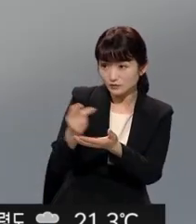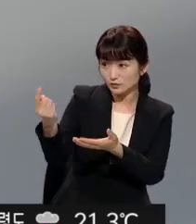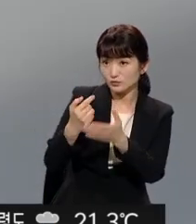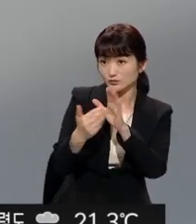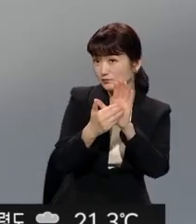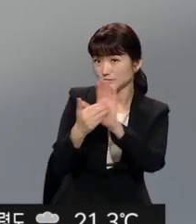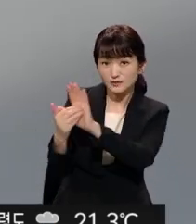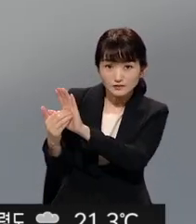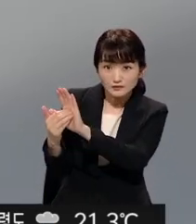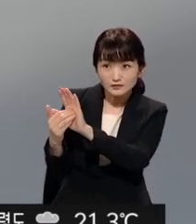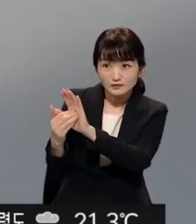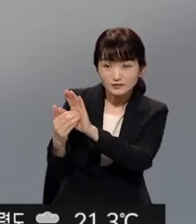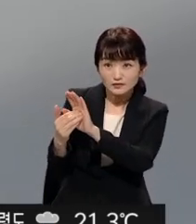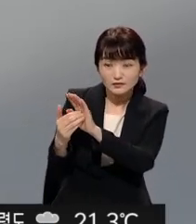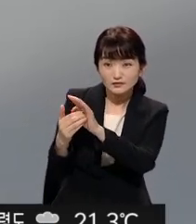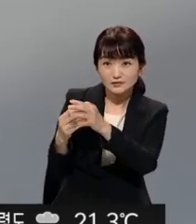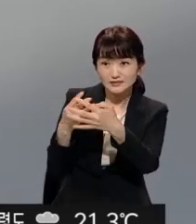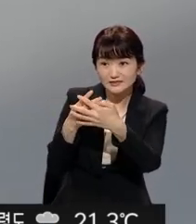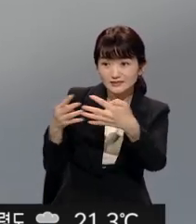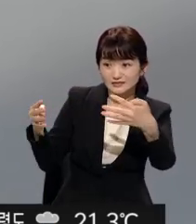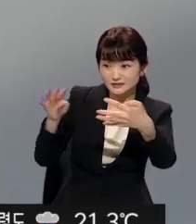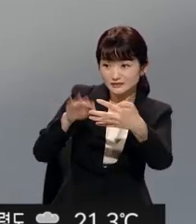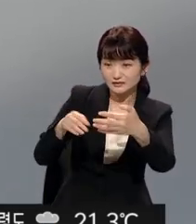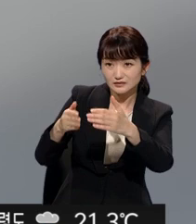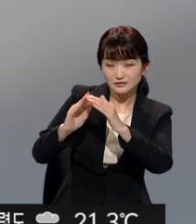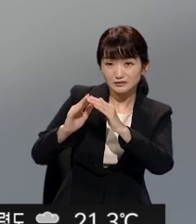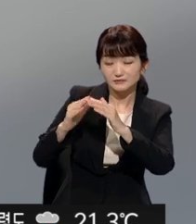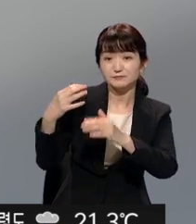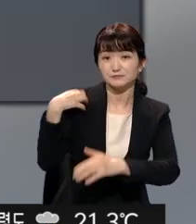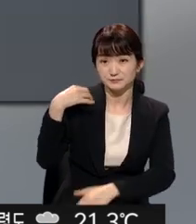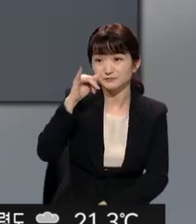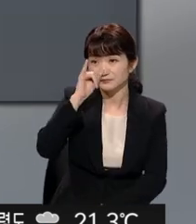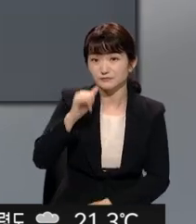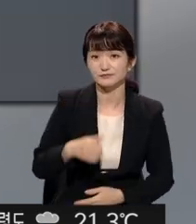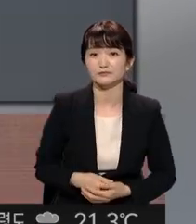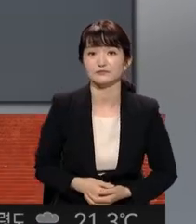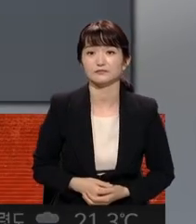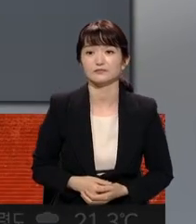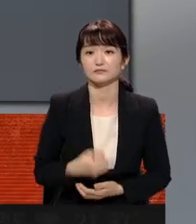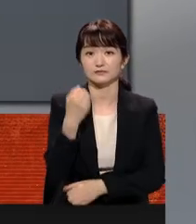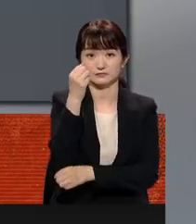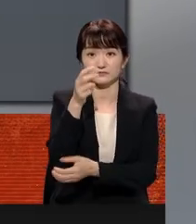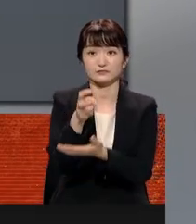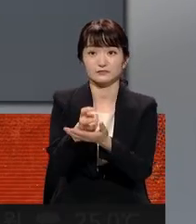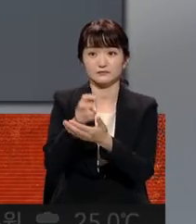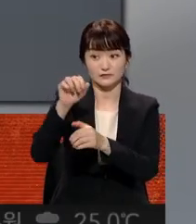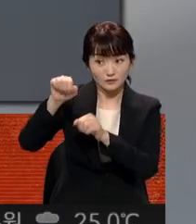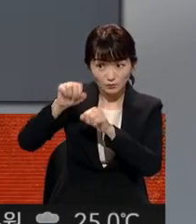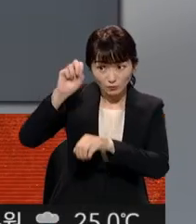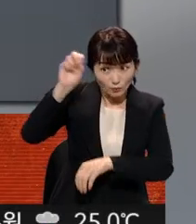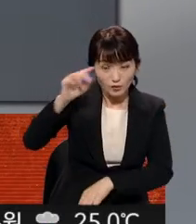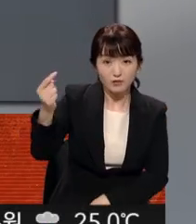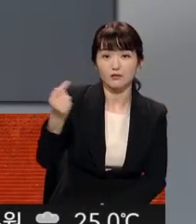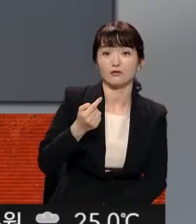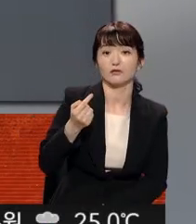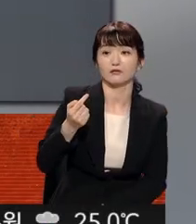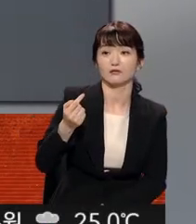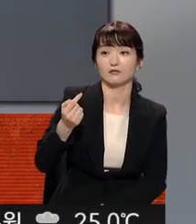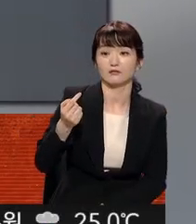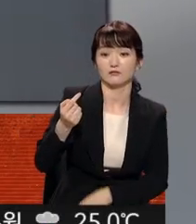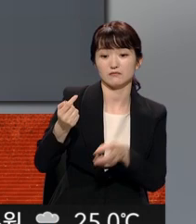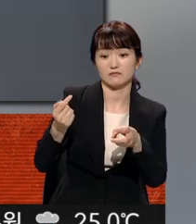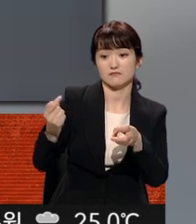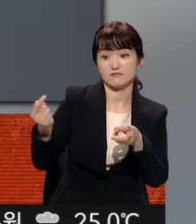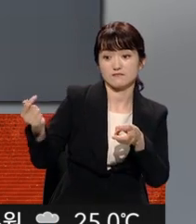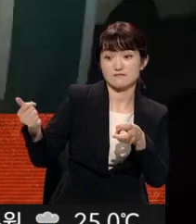뭐 차단장치나 이런 걸 설치해야 될 관리책임이 생길 수도 있겠습니다만 일단 원칙적으로는 동물이 갑자기 나타나서 저렇게